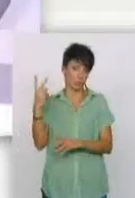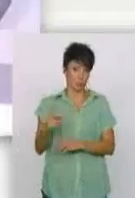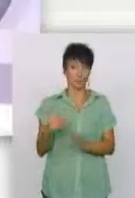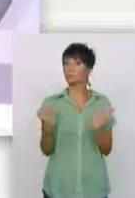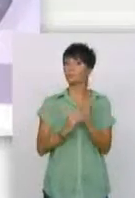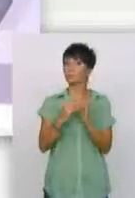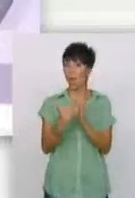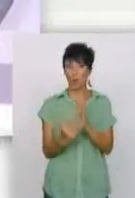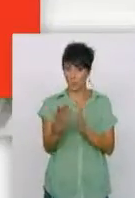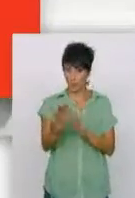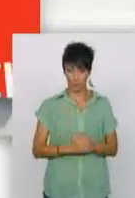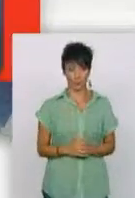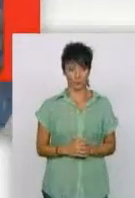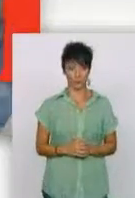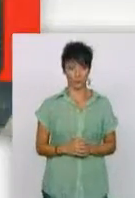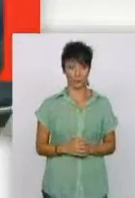Δείτε κυρίες και κύριοι σε λίγο.